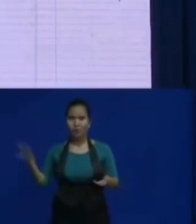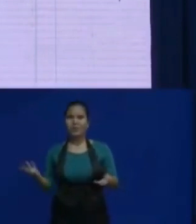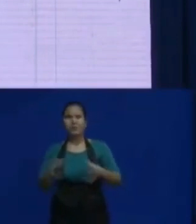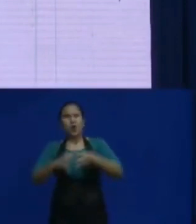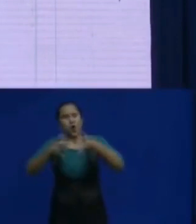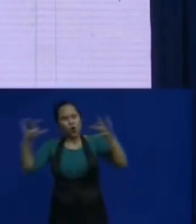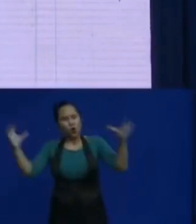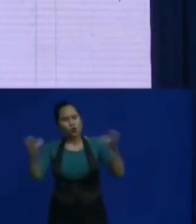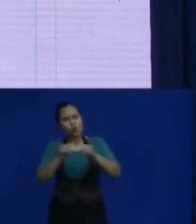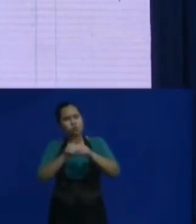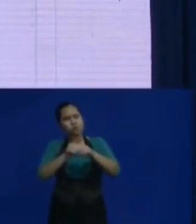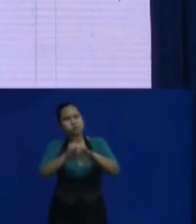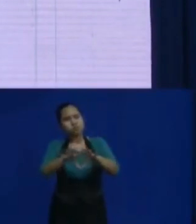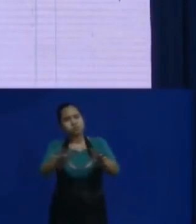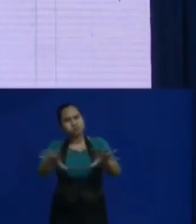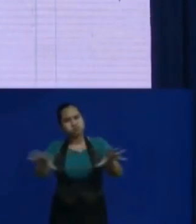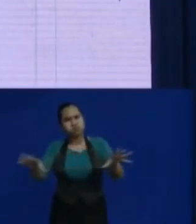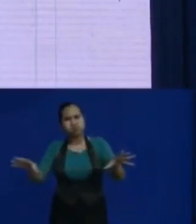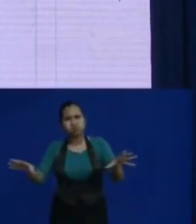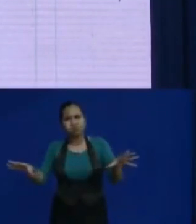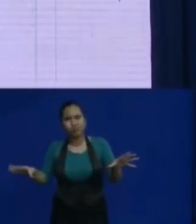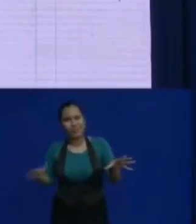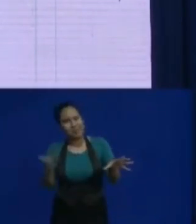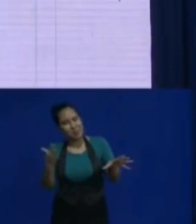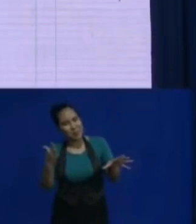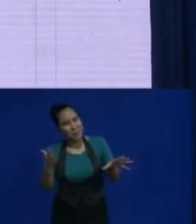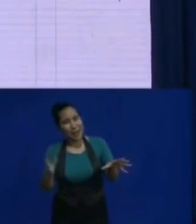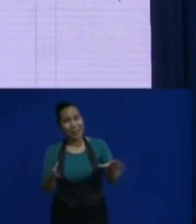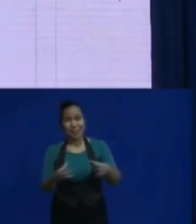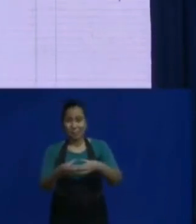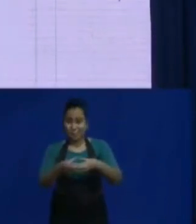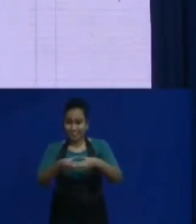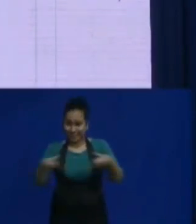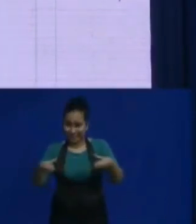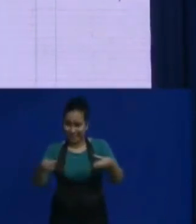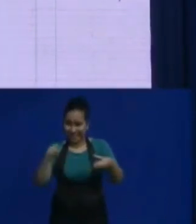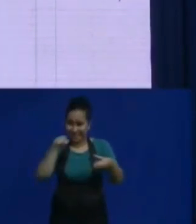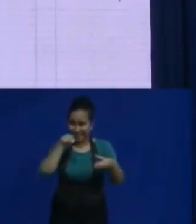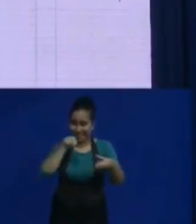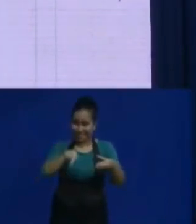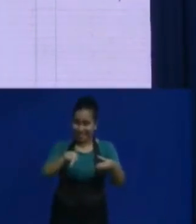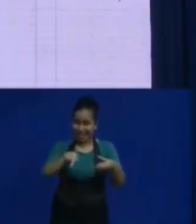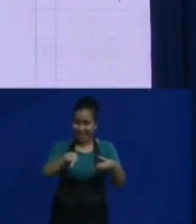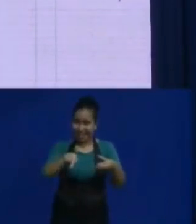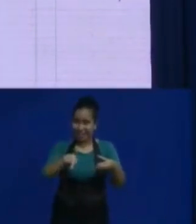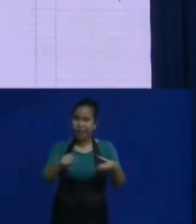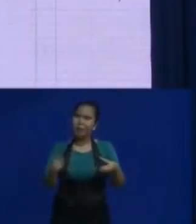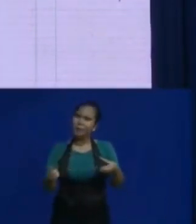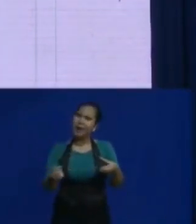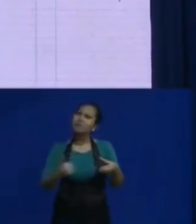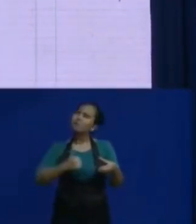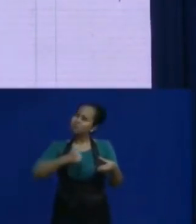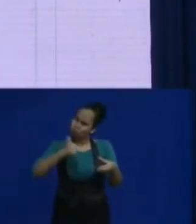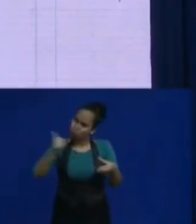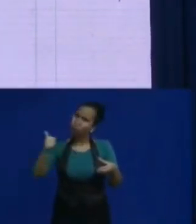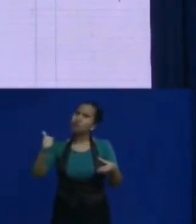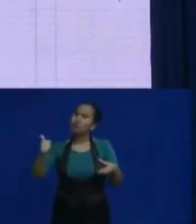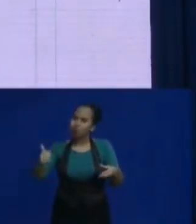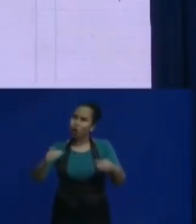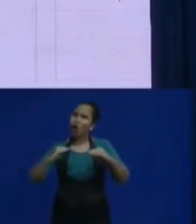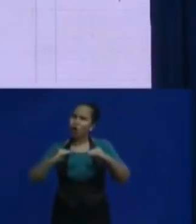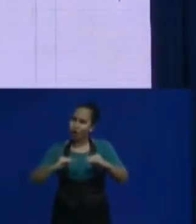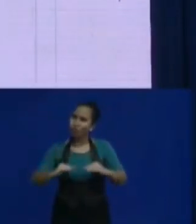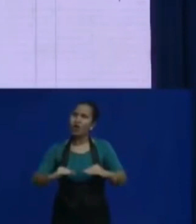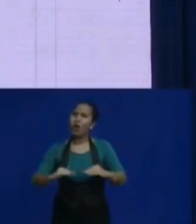daar in dat lokale bedrijf was. Maar die is dus eigenlijk toch wel vrij goed onder controle gehouden. En